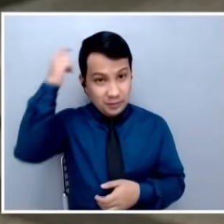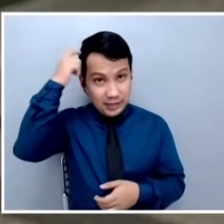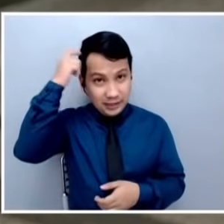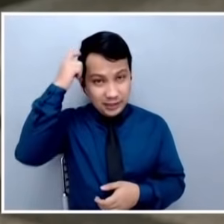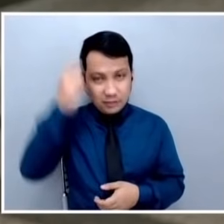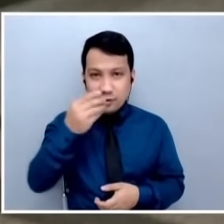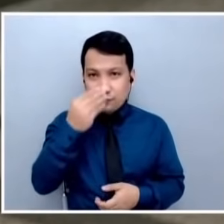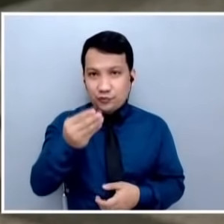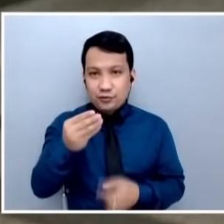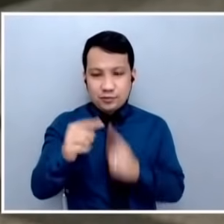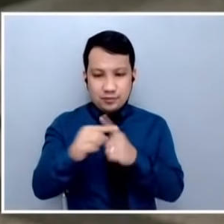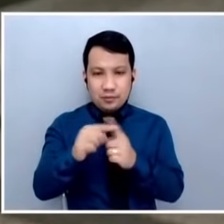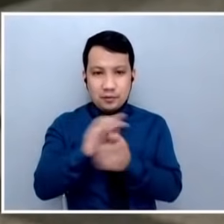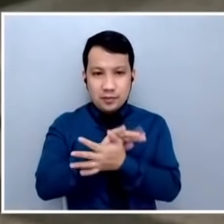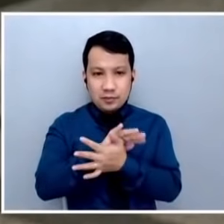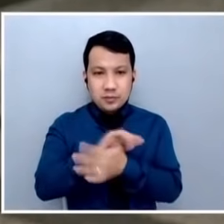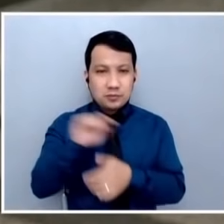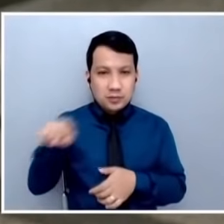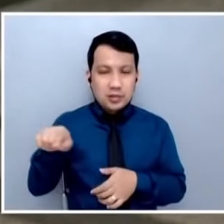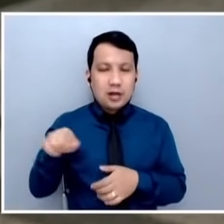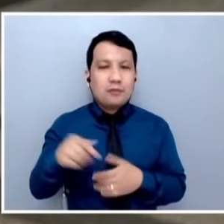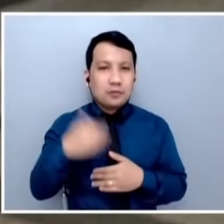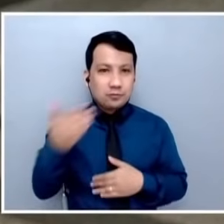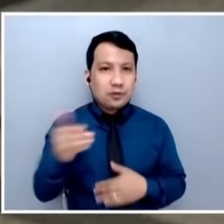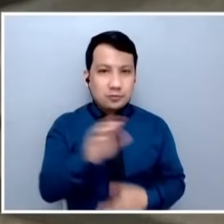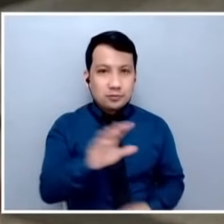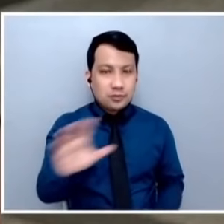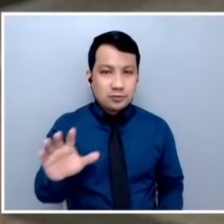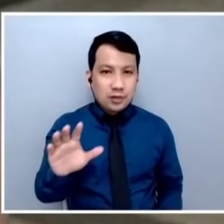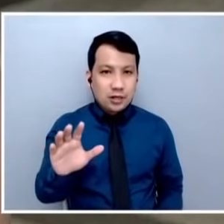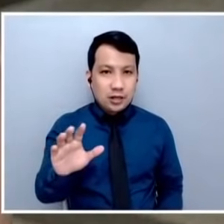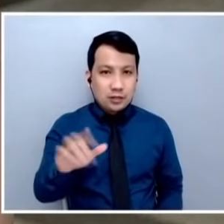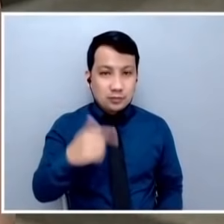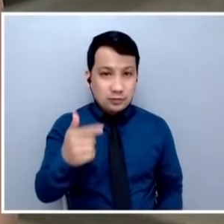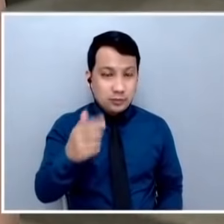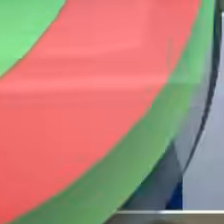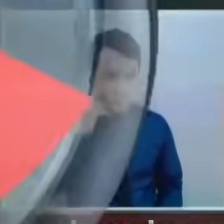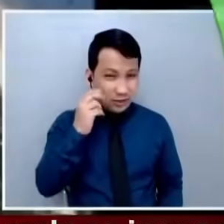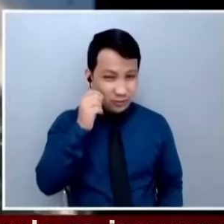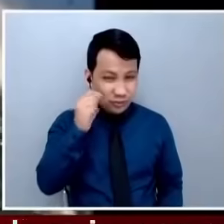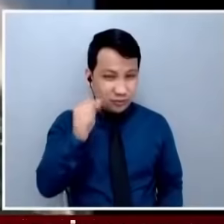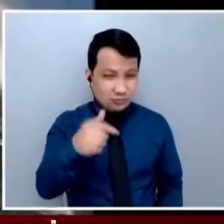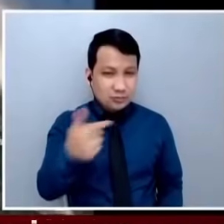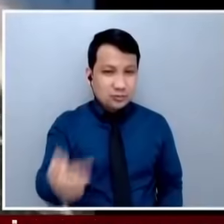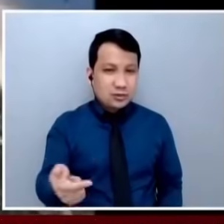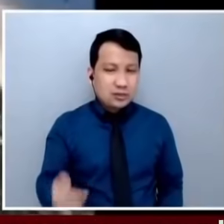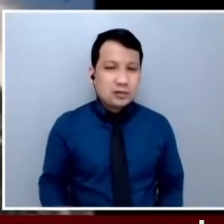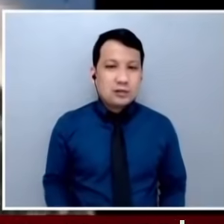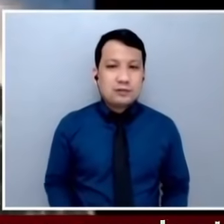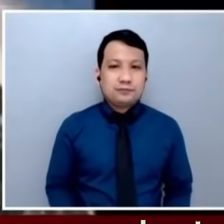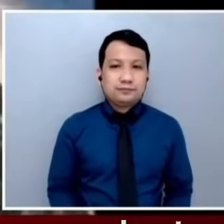ng coronavirus doon. Nagpapatrol, Rafael Bosano.